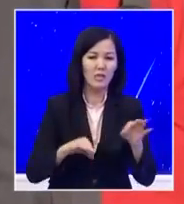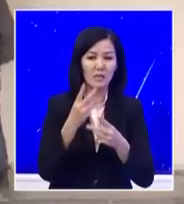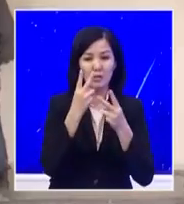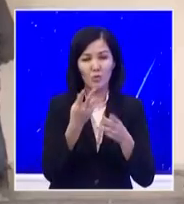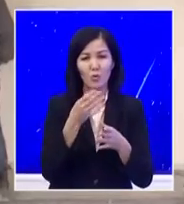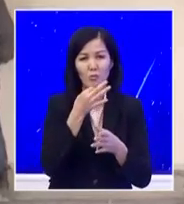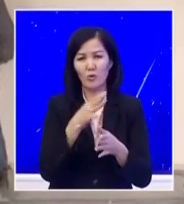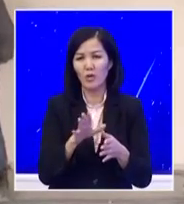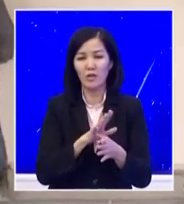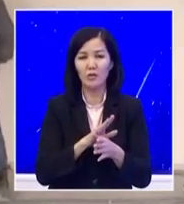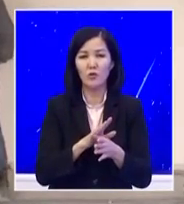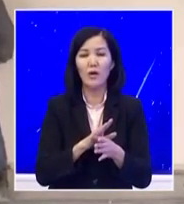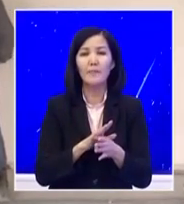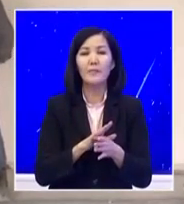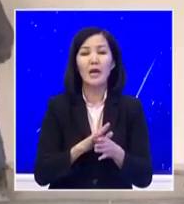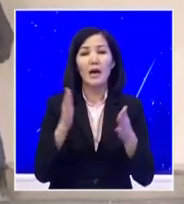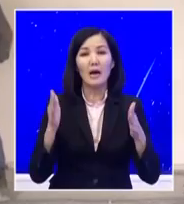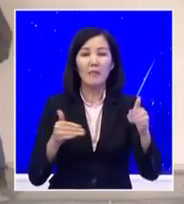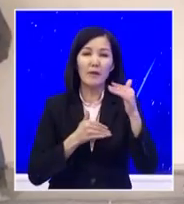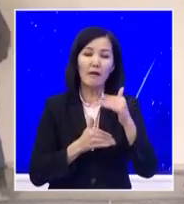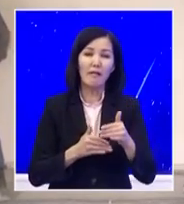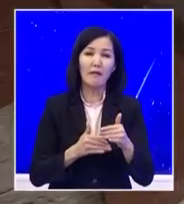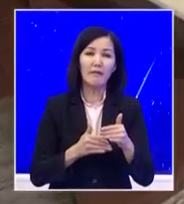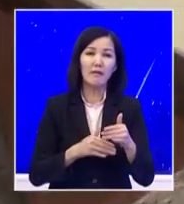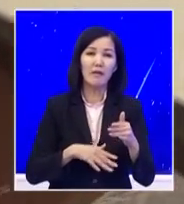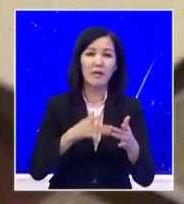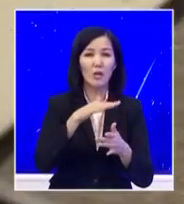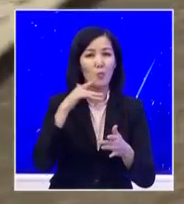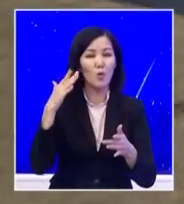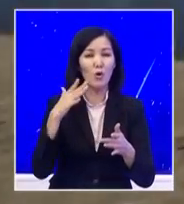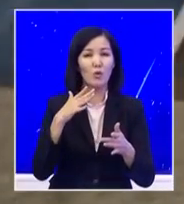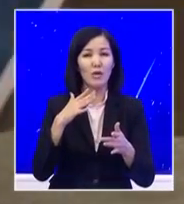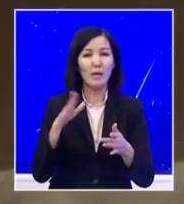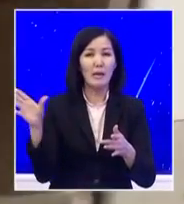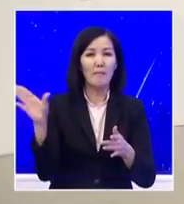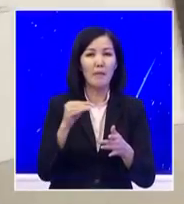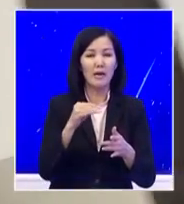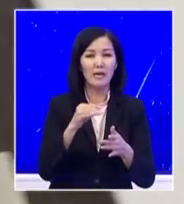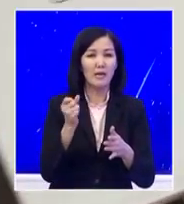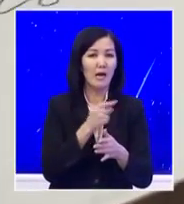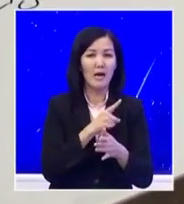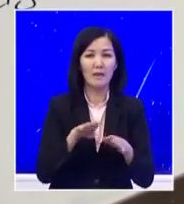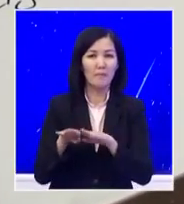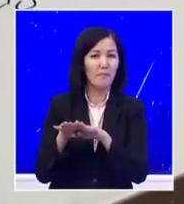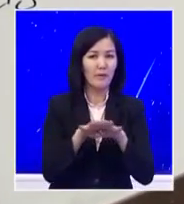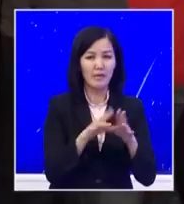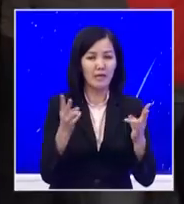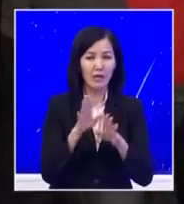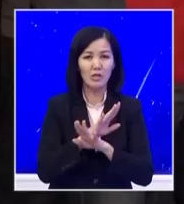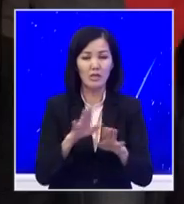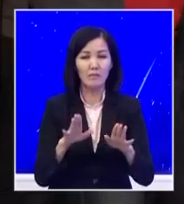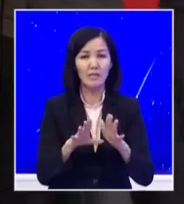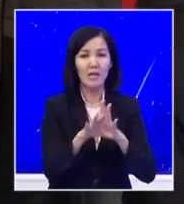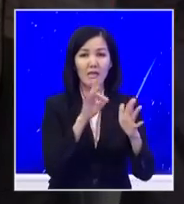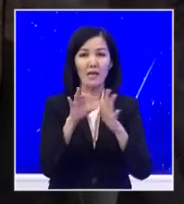шығып, жаратпады. Қабырғалардың бояуы үйлеспейді, бір ғана ақ түс болмасын деді. Қыштастардың да арасынан